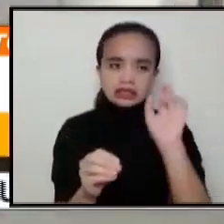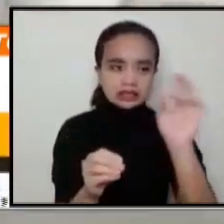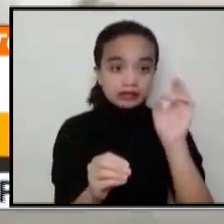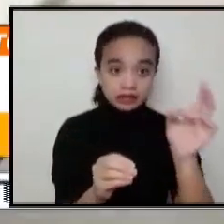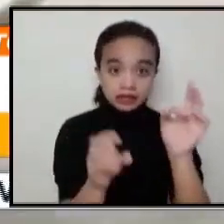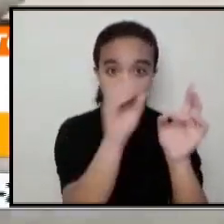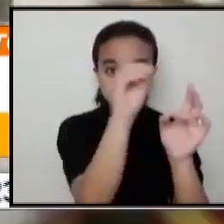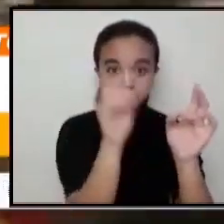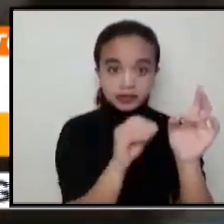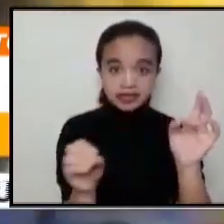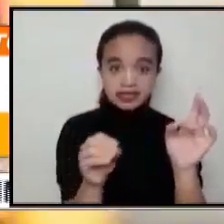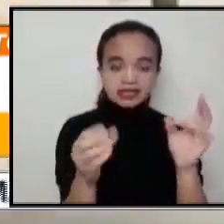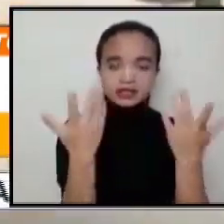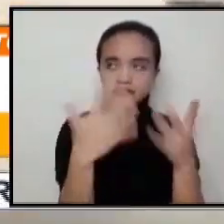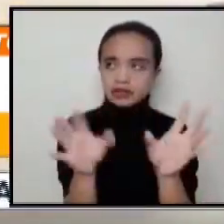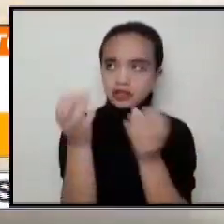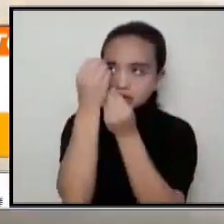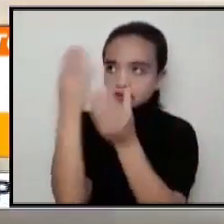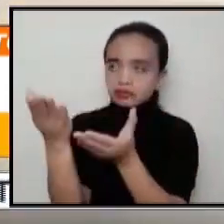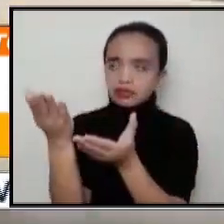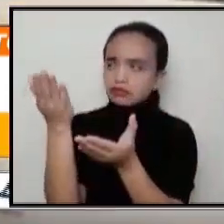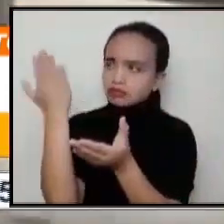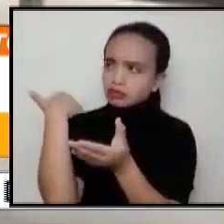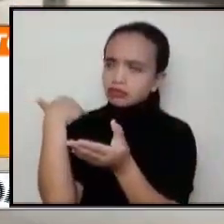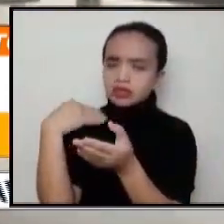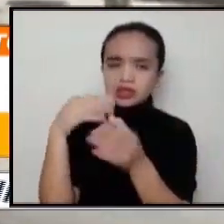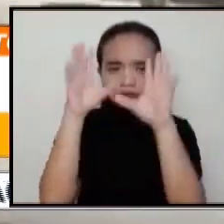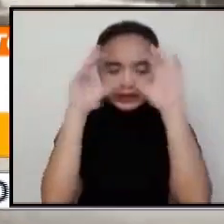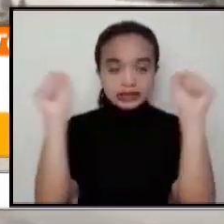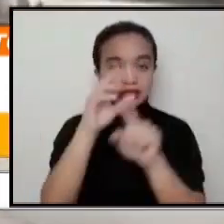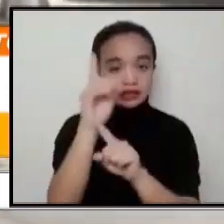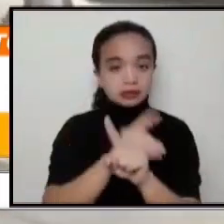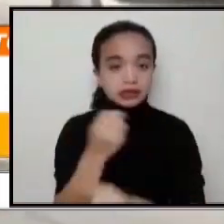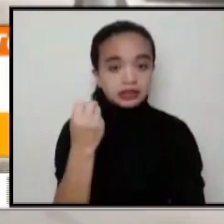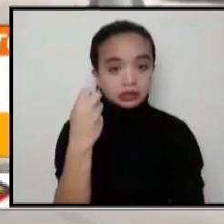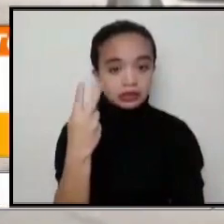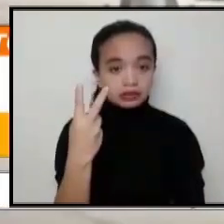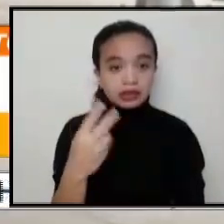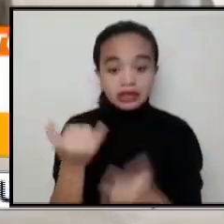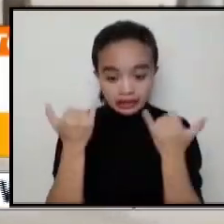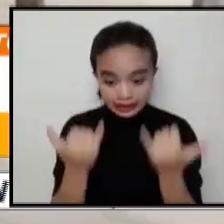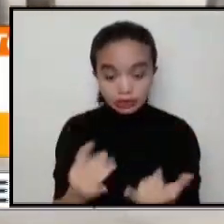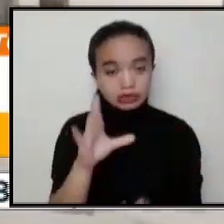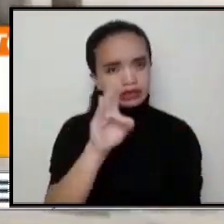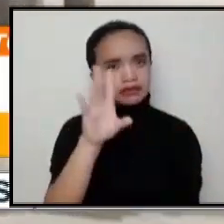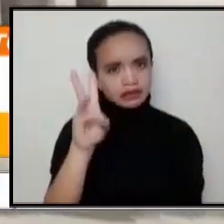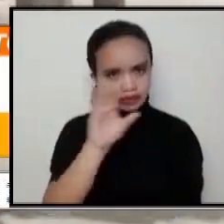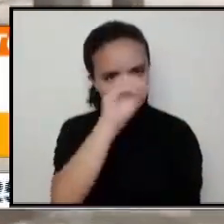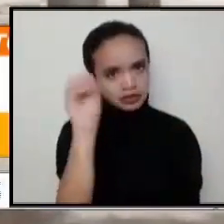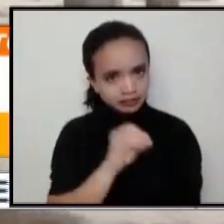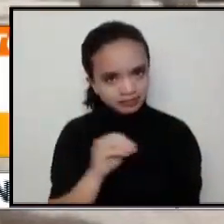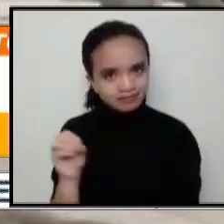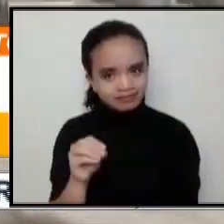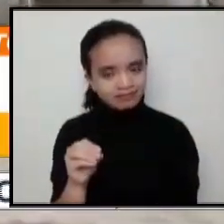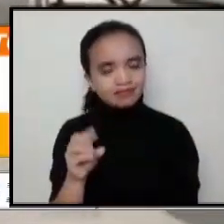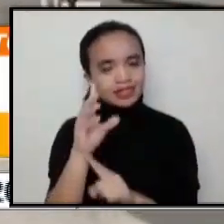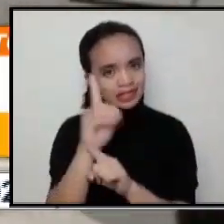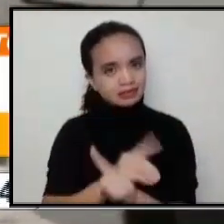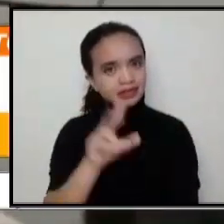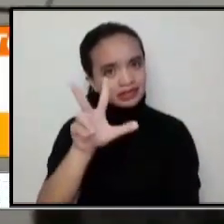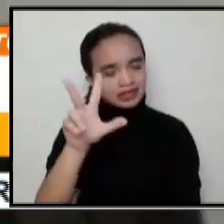it to the President December 12, umabot to ng 76, Aaron Gordon, December 31. With this